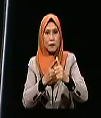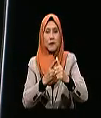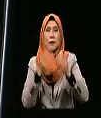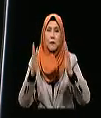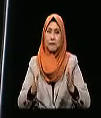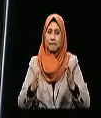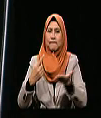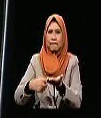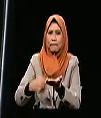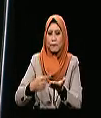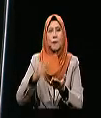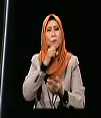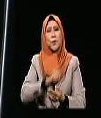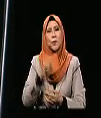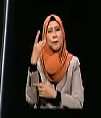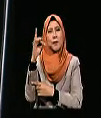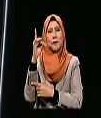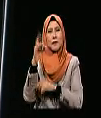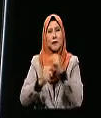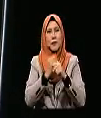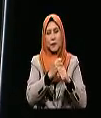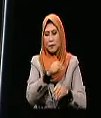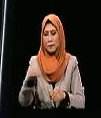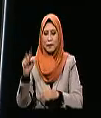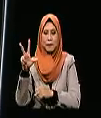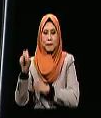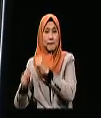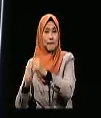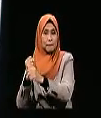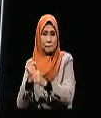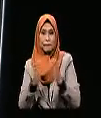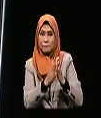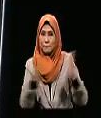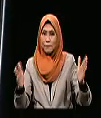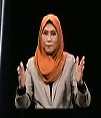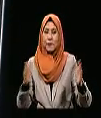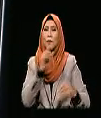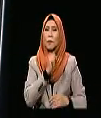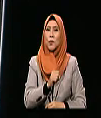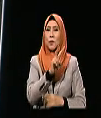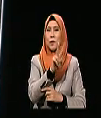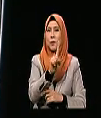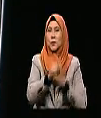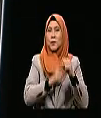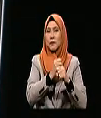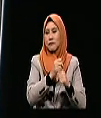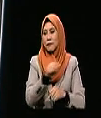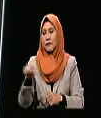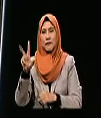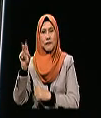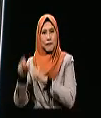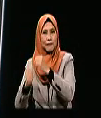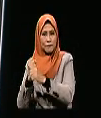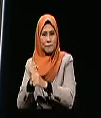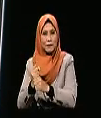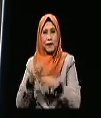hebat tentang perkara ini. Mereka yang berumur 18 sampai 30 sebagai contoh, ataupun 21 sampai 30